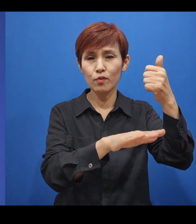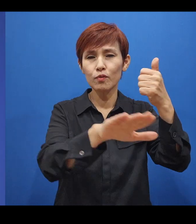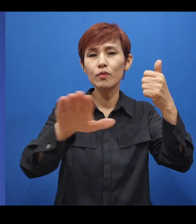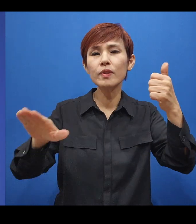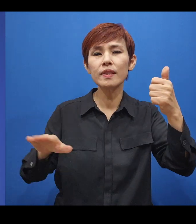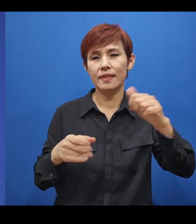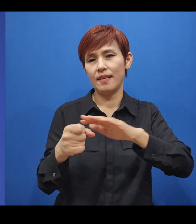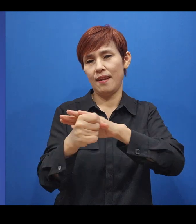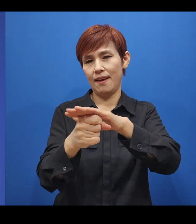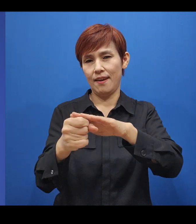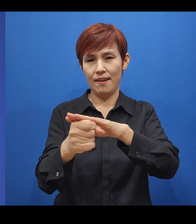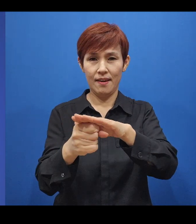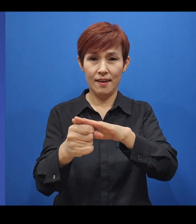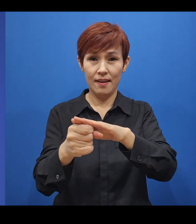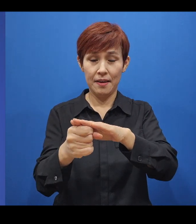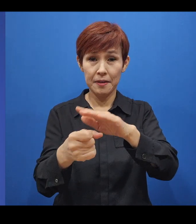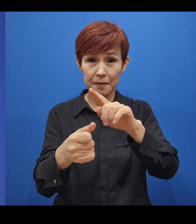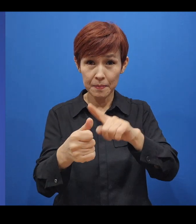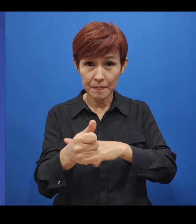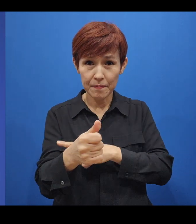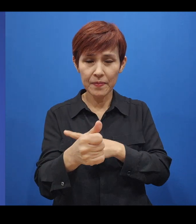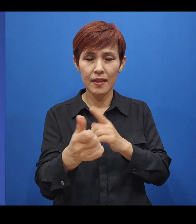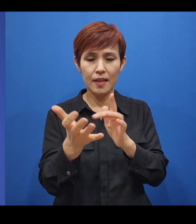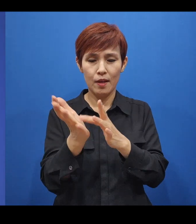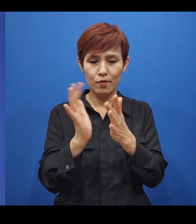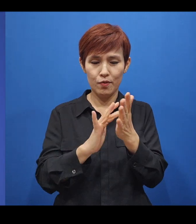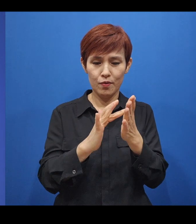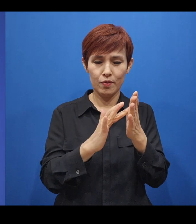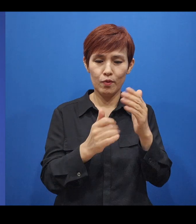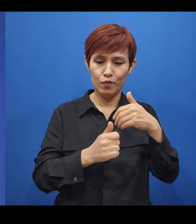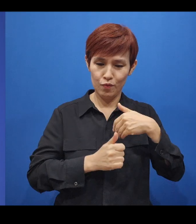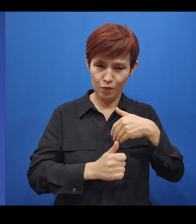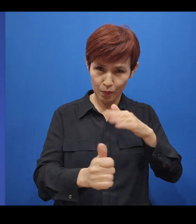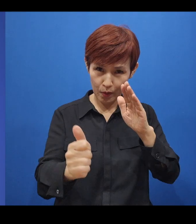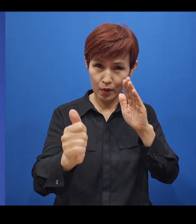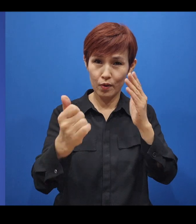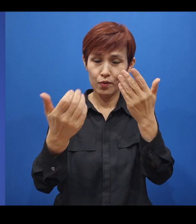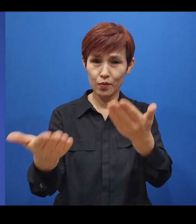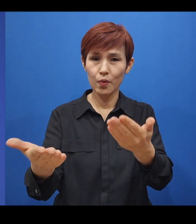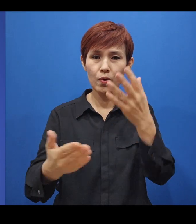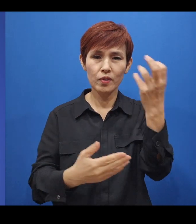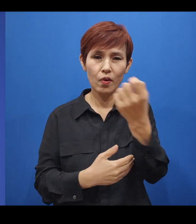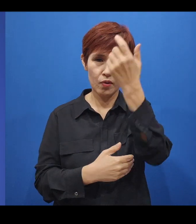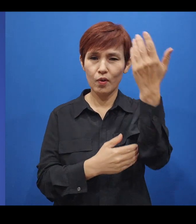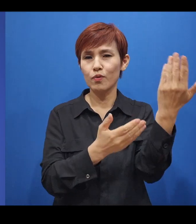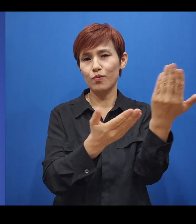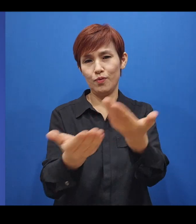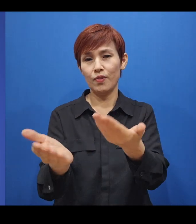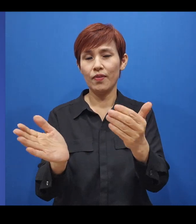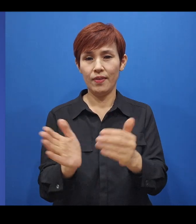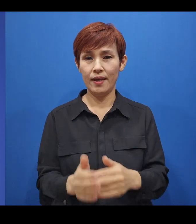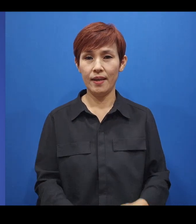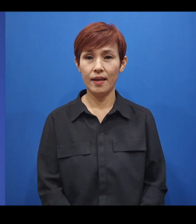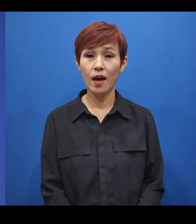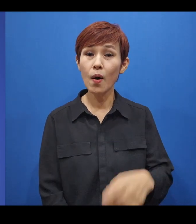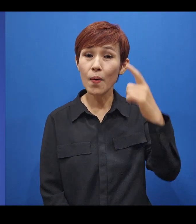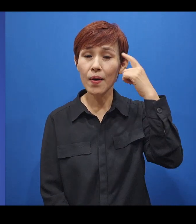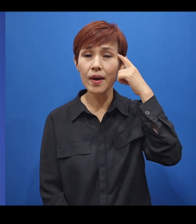너무 사랑하셔서 하나님의 아들도 주시고 하나님의 성령도 주셨다. 왜요?